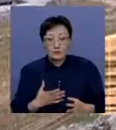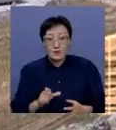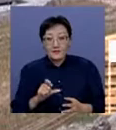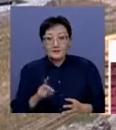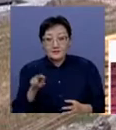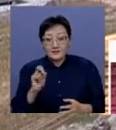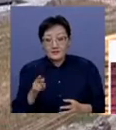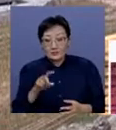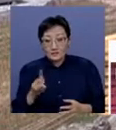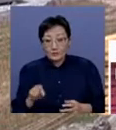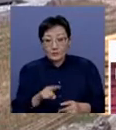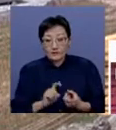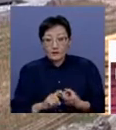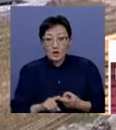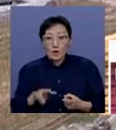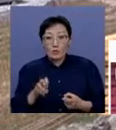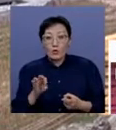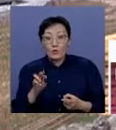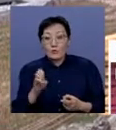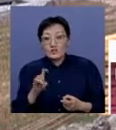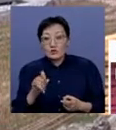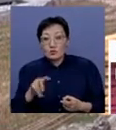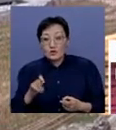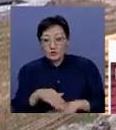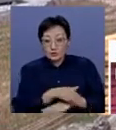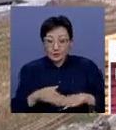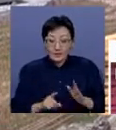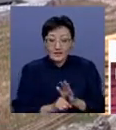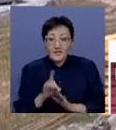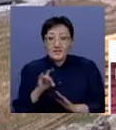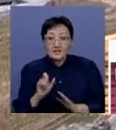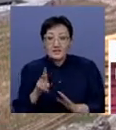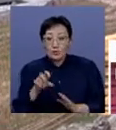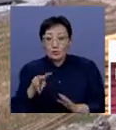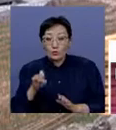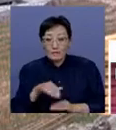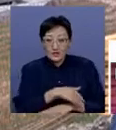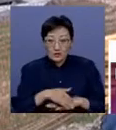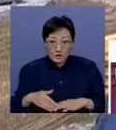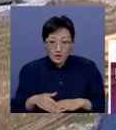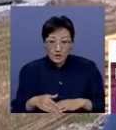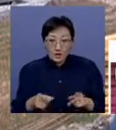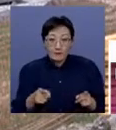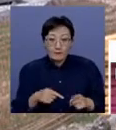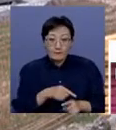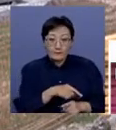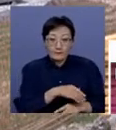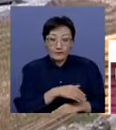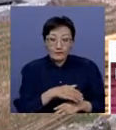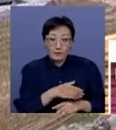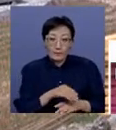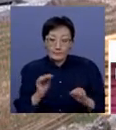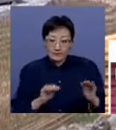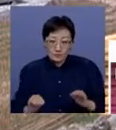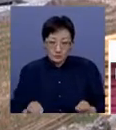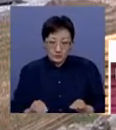бойынша мынау Момышұлынан басталып, Рысқұлан бойымен Оңғарсыноваға дейінгі мынау